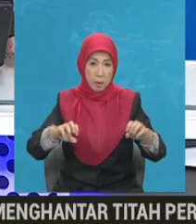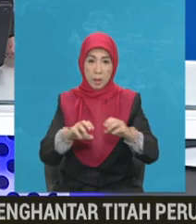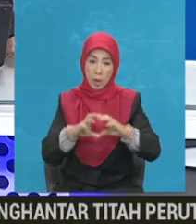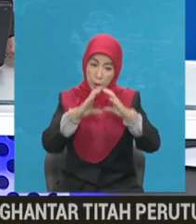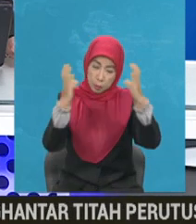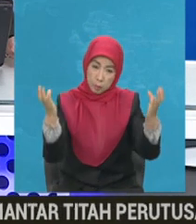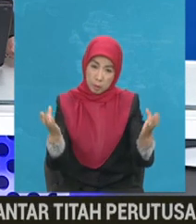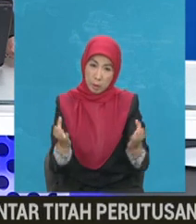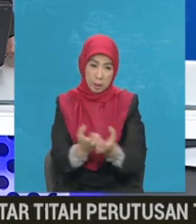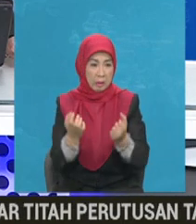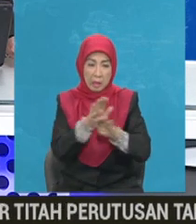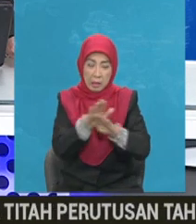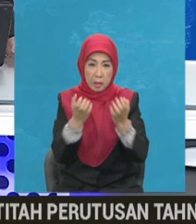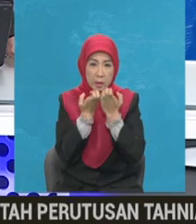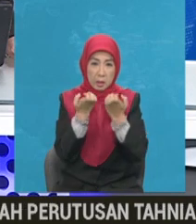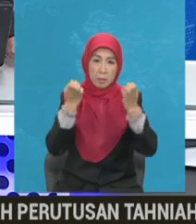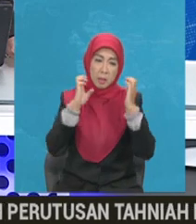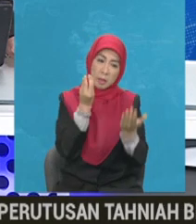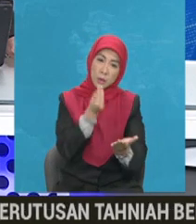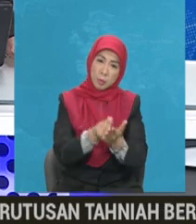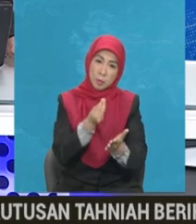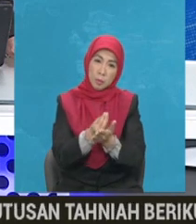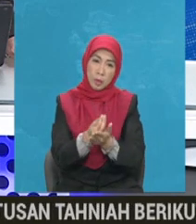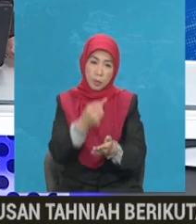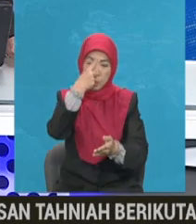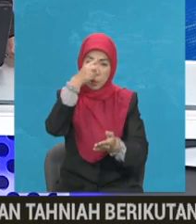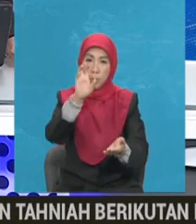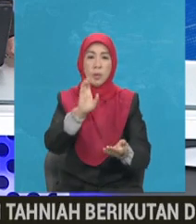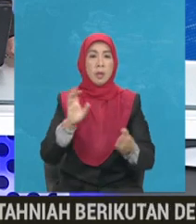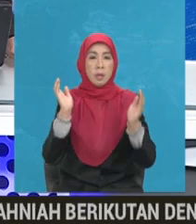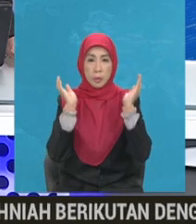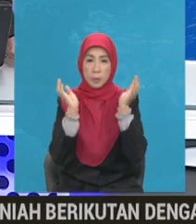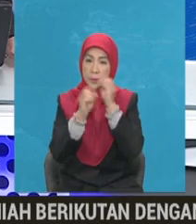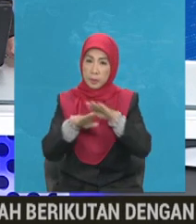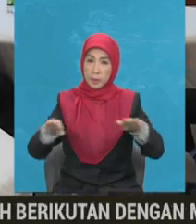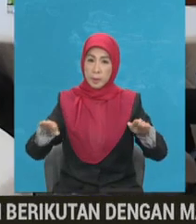peningkatan ketidakcukupan dan kos bagi negara Brunei Darussalam